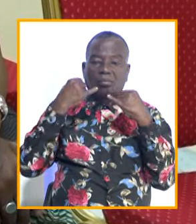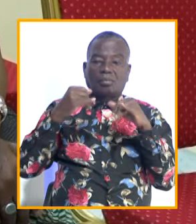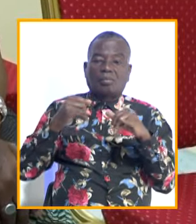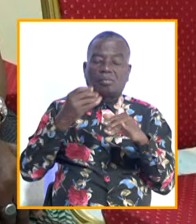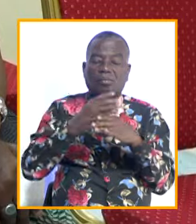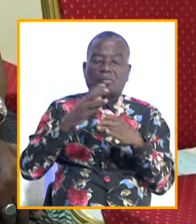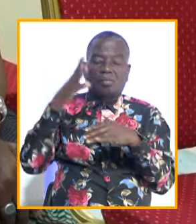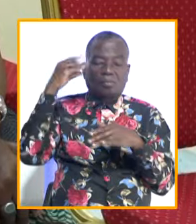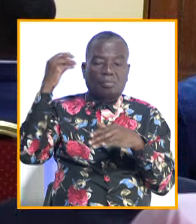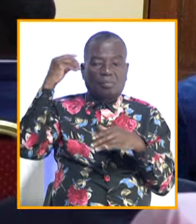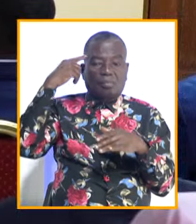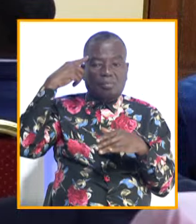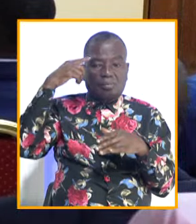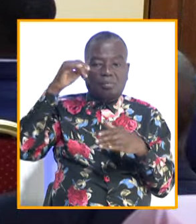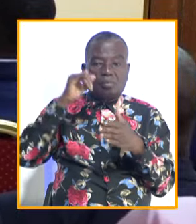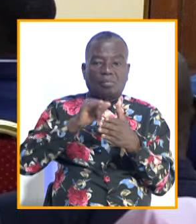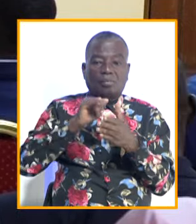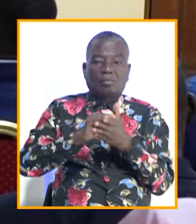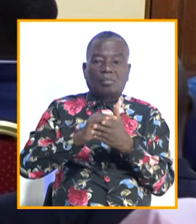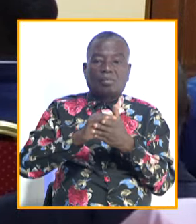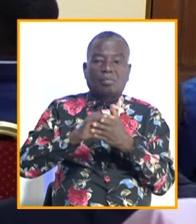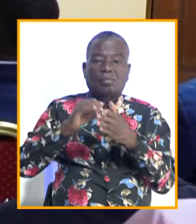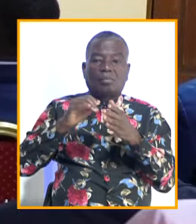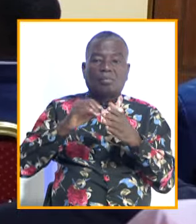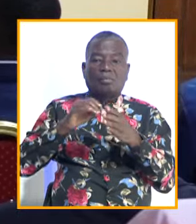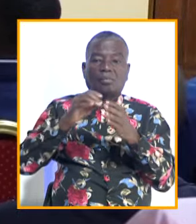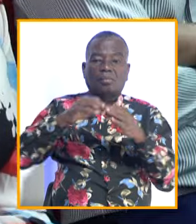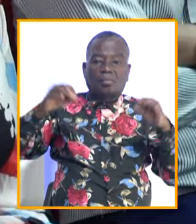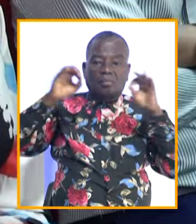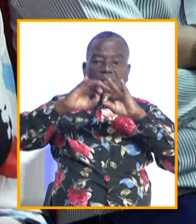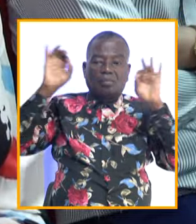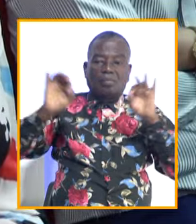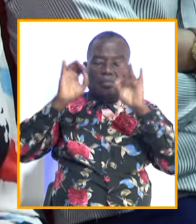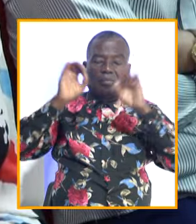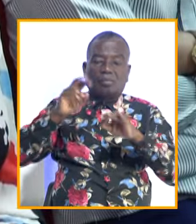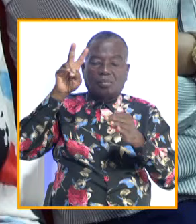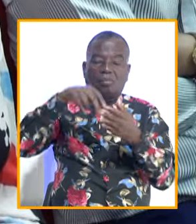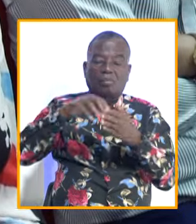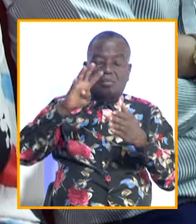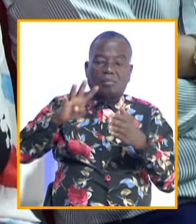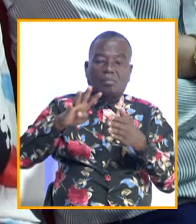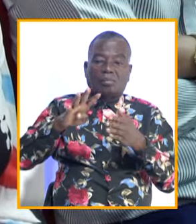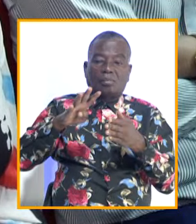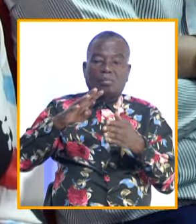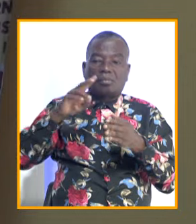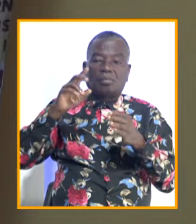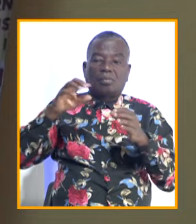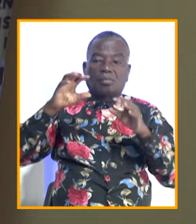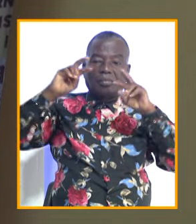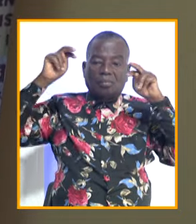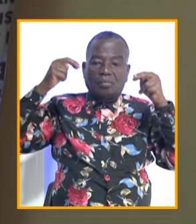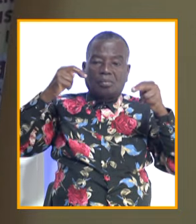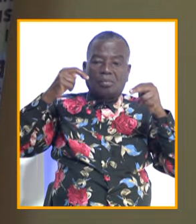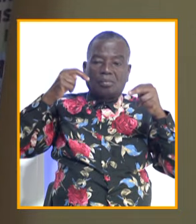d'expériences. Pour cette édition 2024, les organisateurs font le choix d'encourager les acteurs de ce domaine, d'où le thème « Inventeurs contre vent et